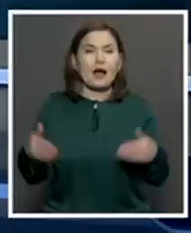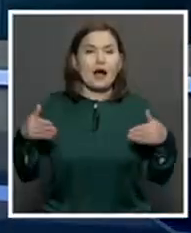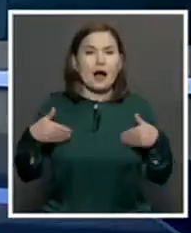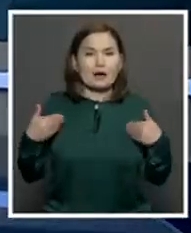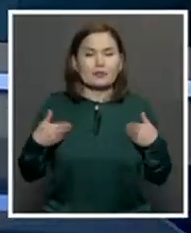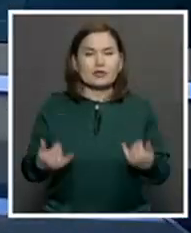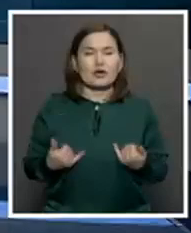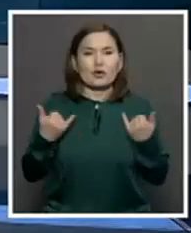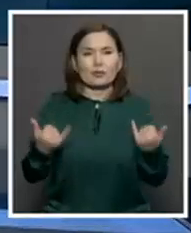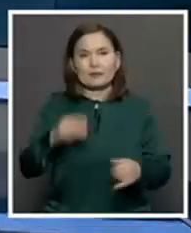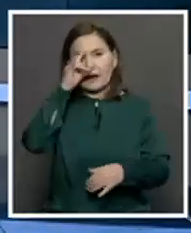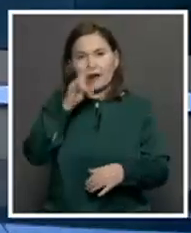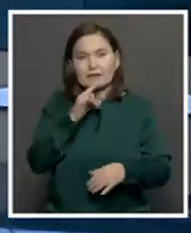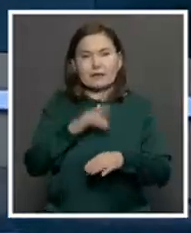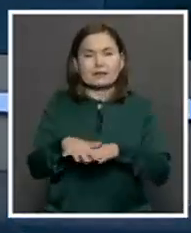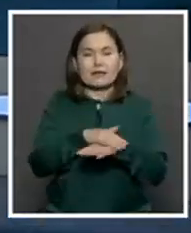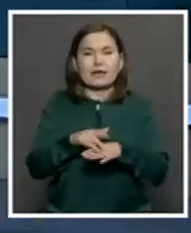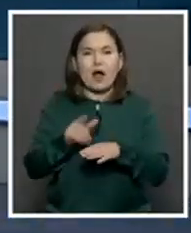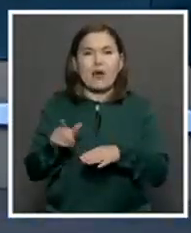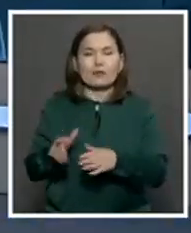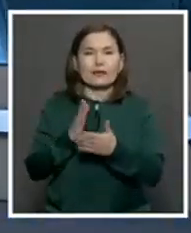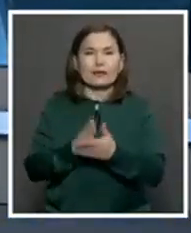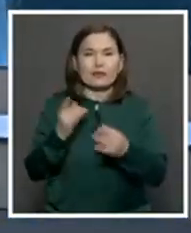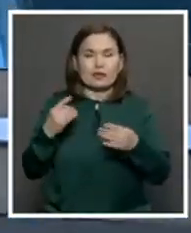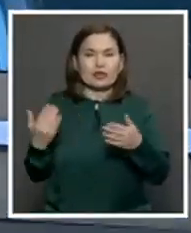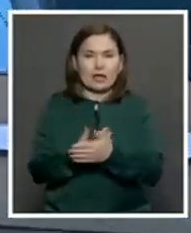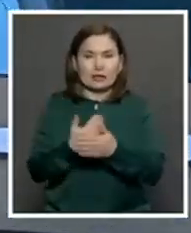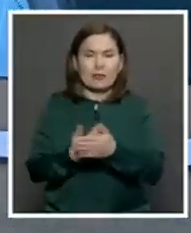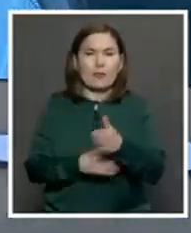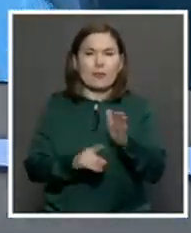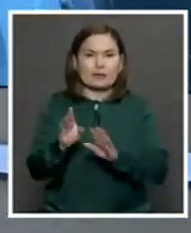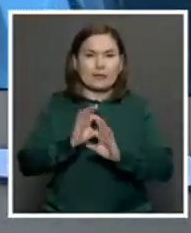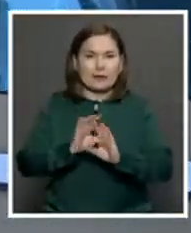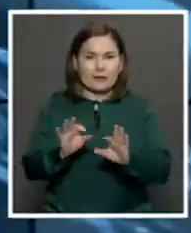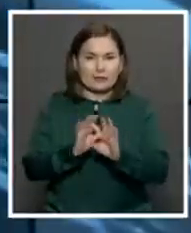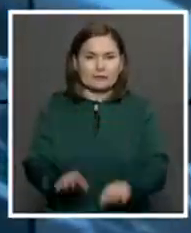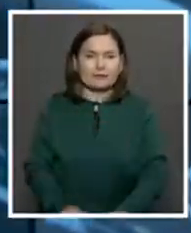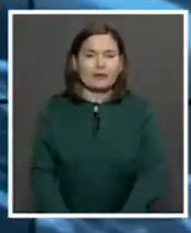Кешарық тікелей эфирде жаңалықтар, студияда Ләйлә Дулатқызы, сурда аудармада әріптесім Самал Нұрым.